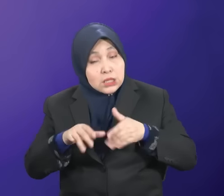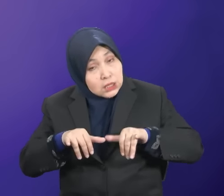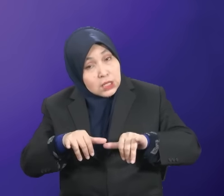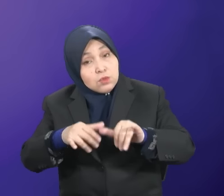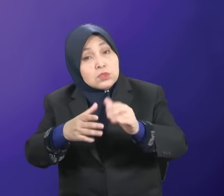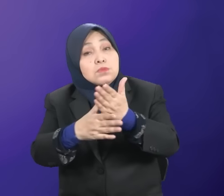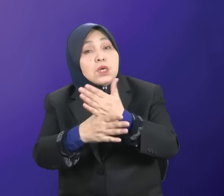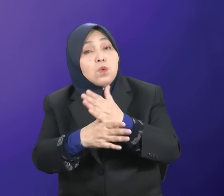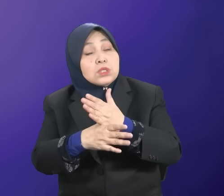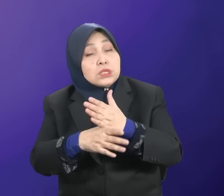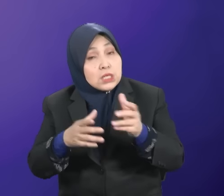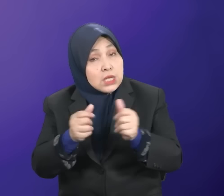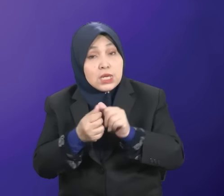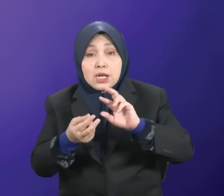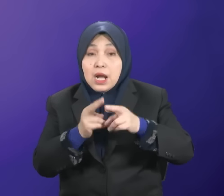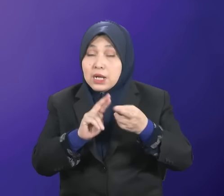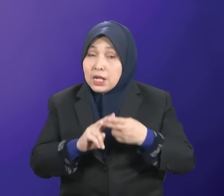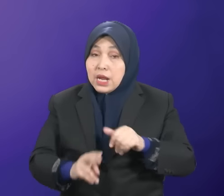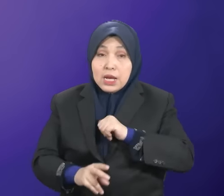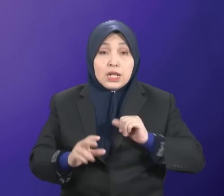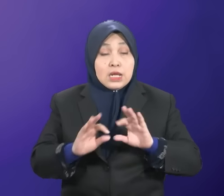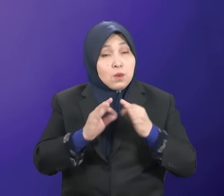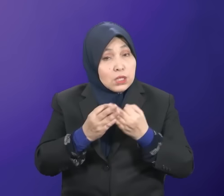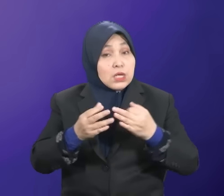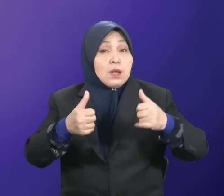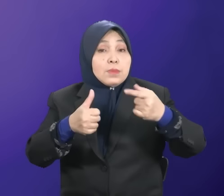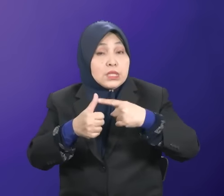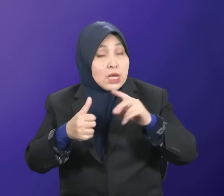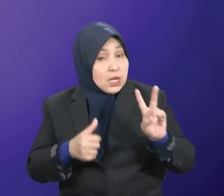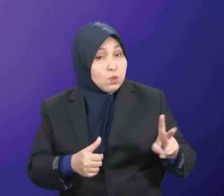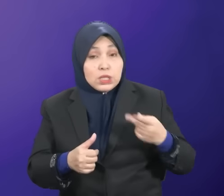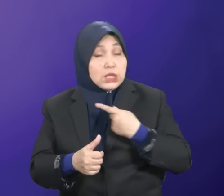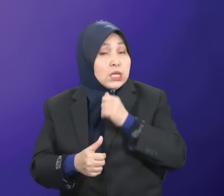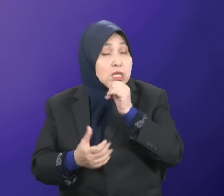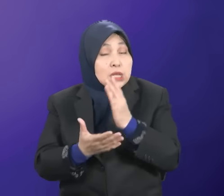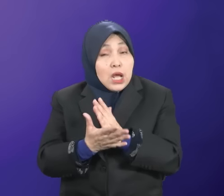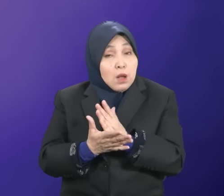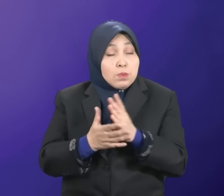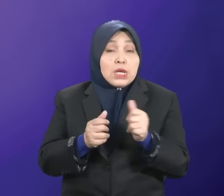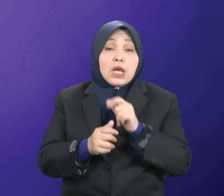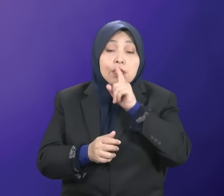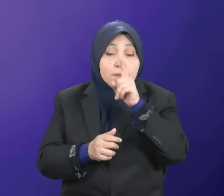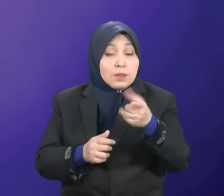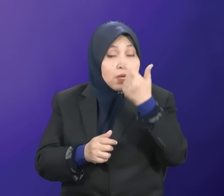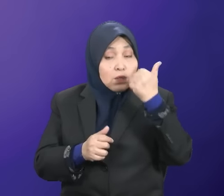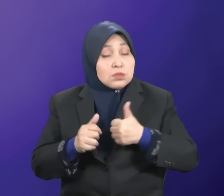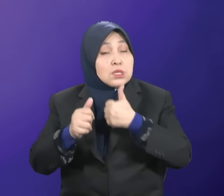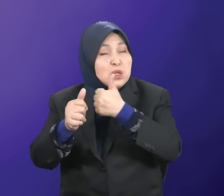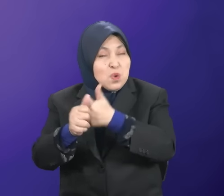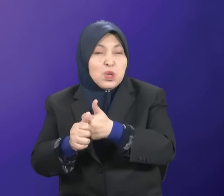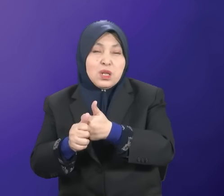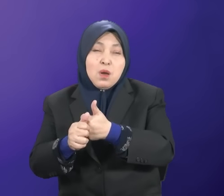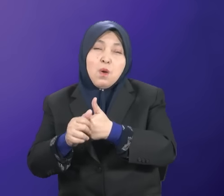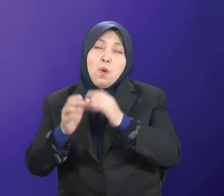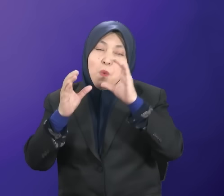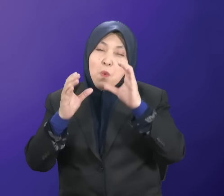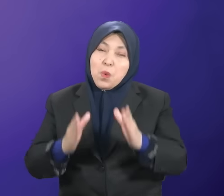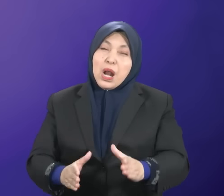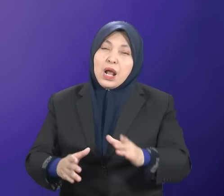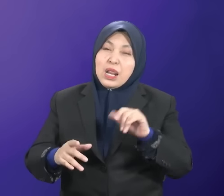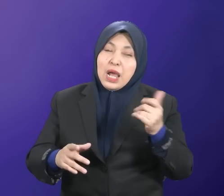dengan ragam dan ahli keluarga kita yang pertama yang kedua kita tidak ragu dengan kebenaran karena mengikuti keinginan orang lain karena orang lain